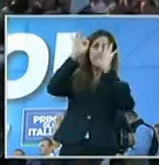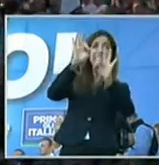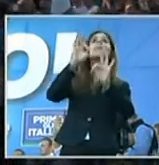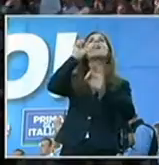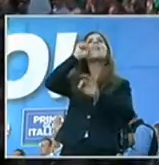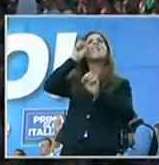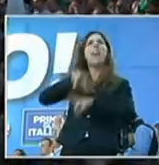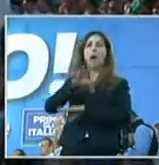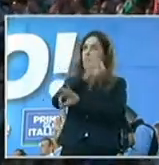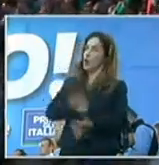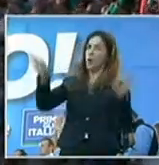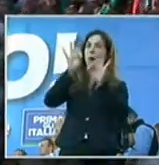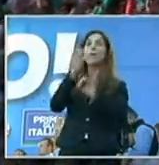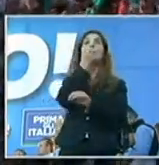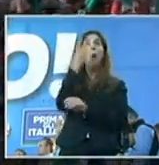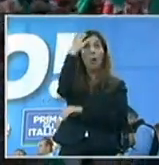Buon governo significa